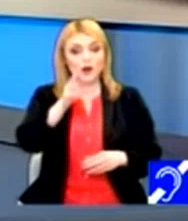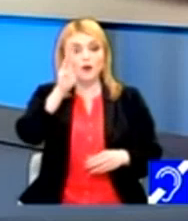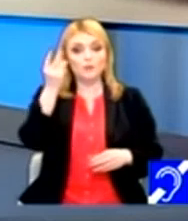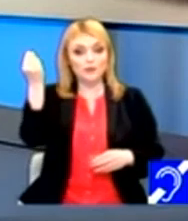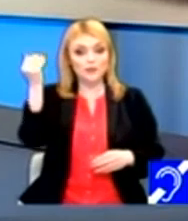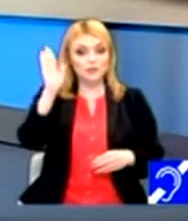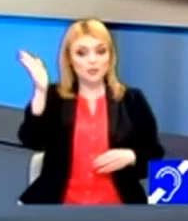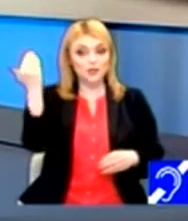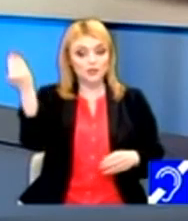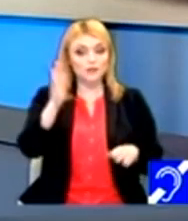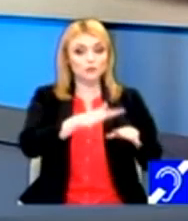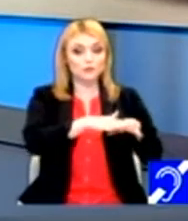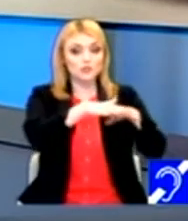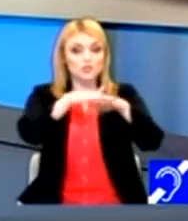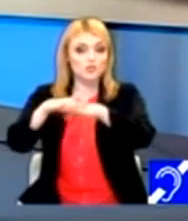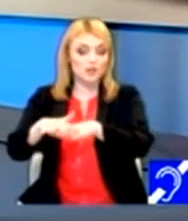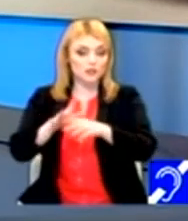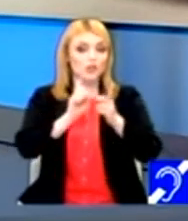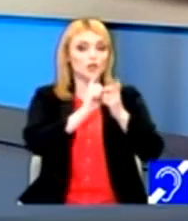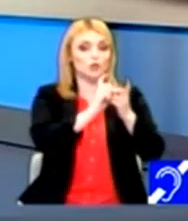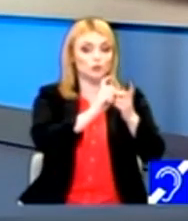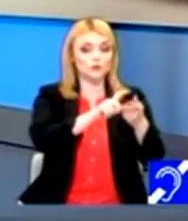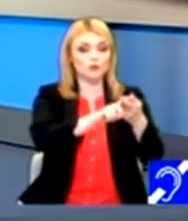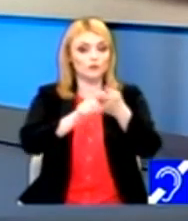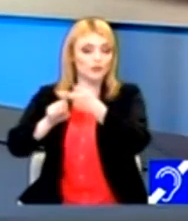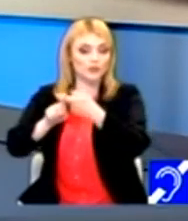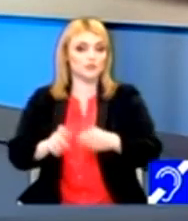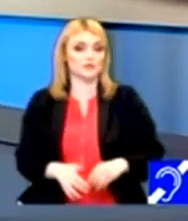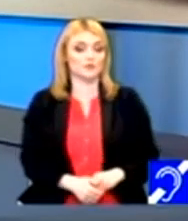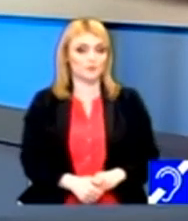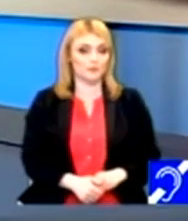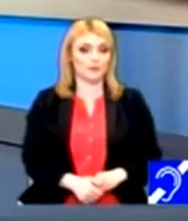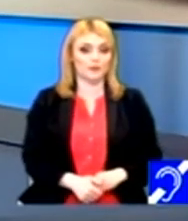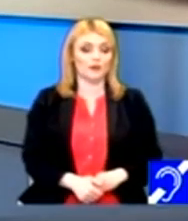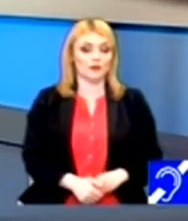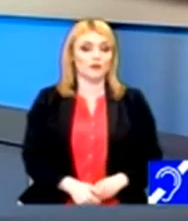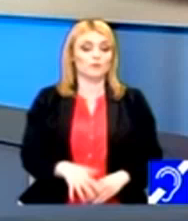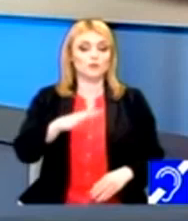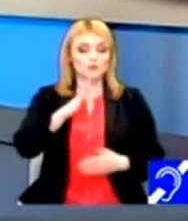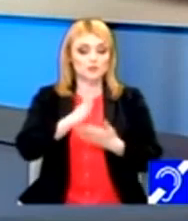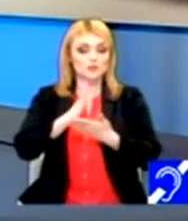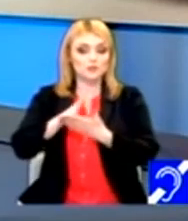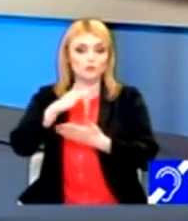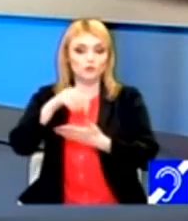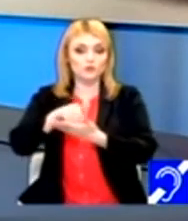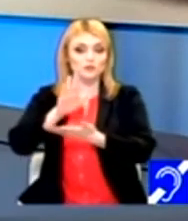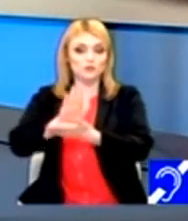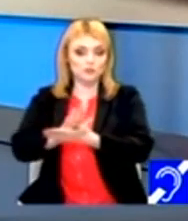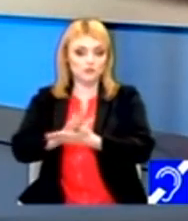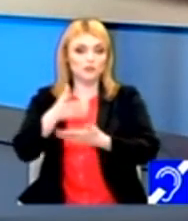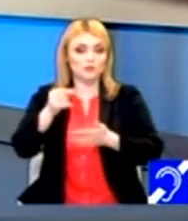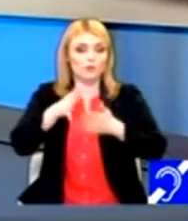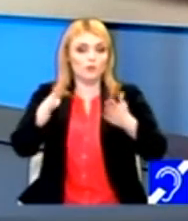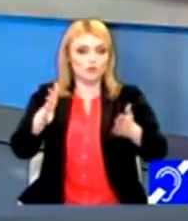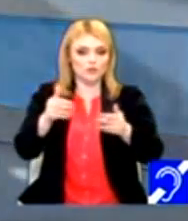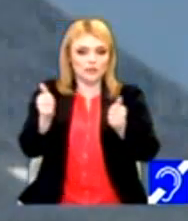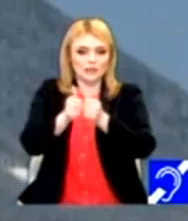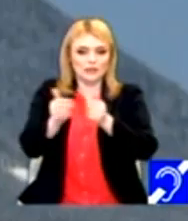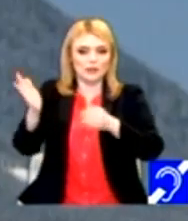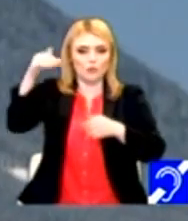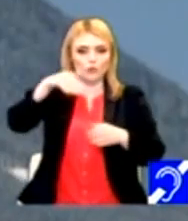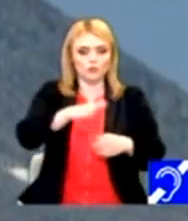După anunțul europenilor, a urmat și reacția autorităților de la Chișinău. Ministrul de Externe, Oleg Țulea, a declarat că apreciem foarte